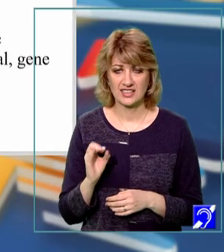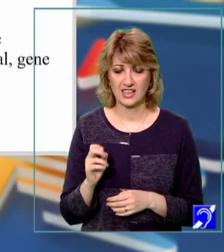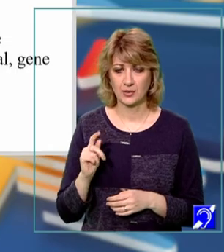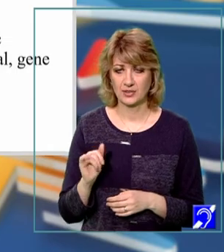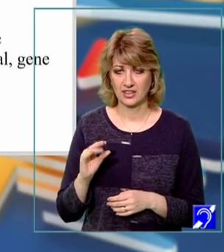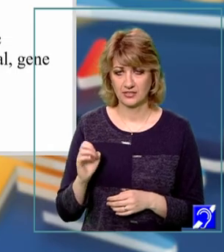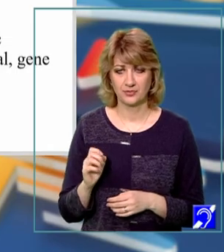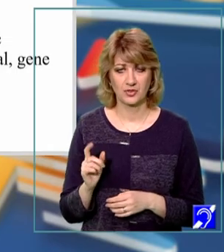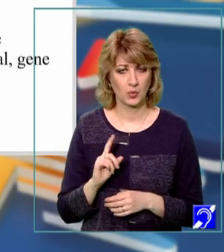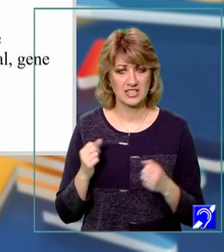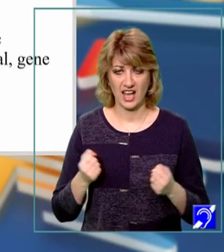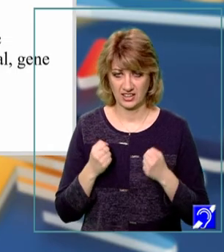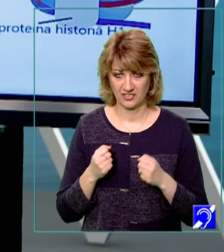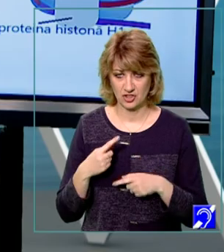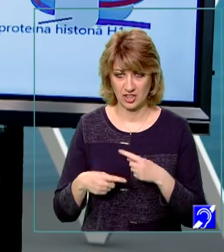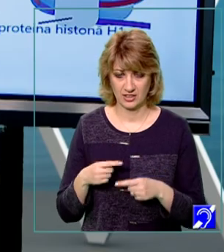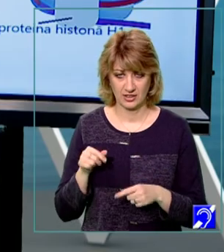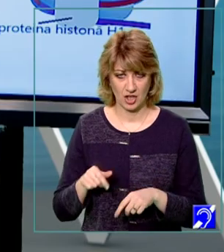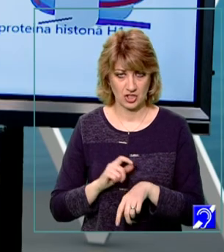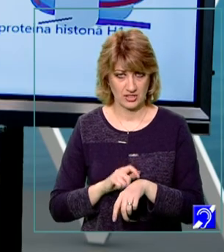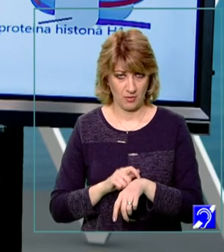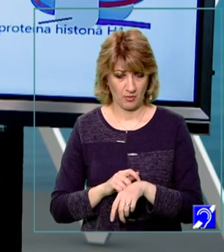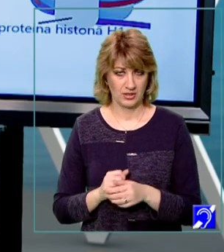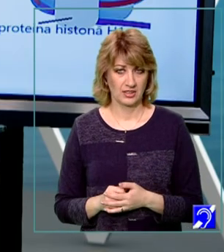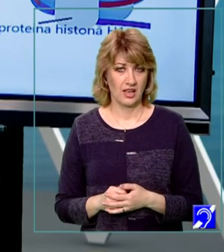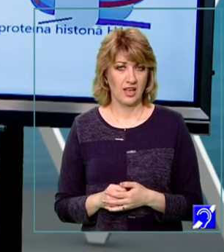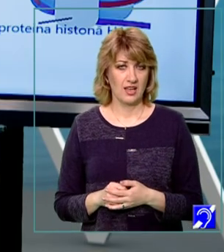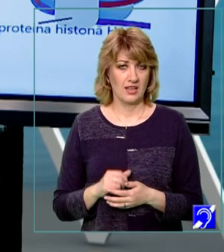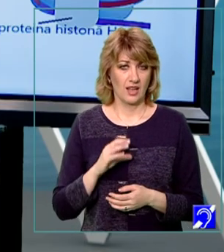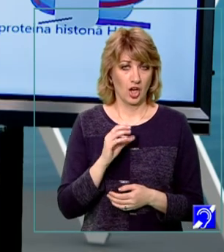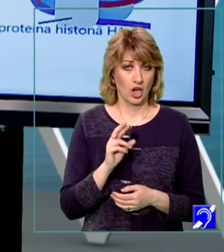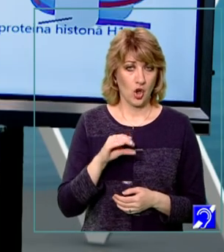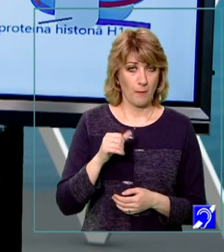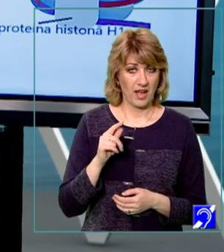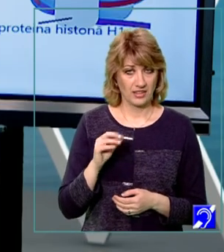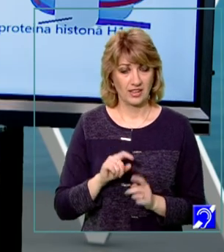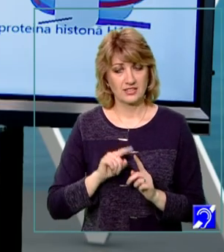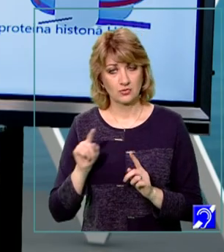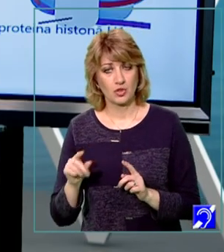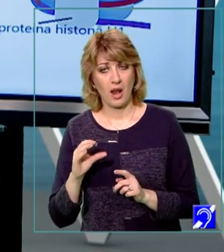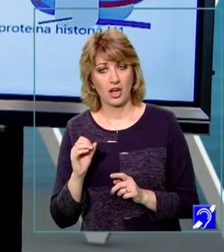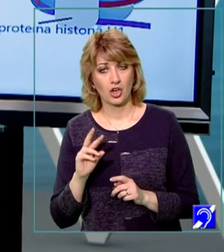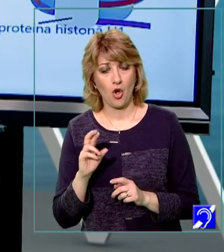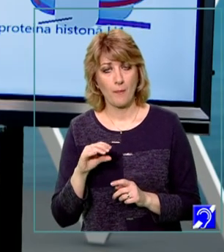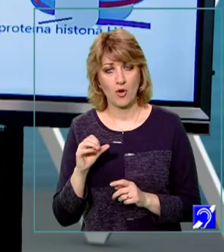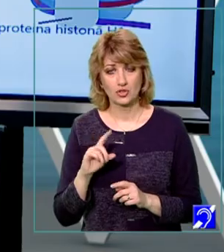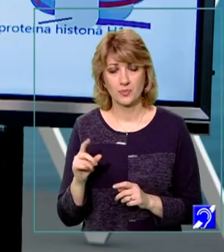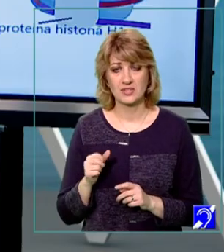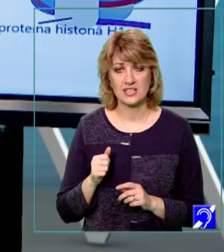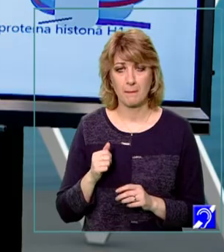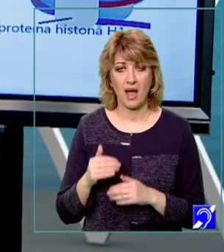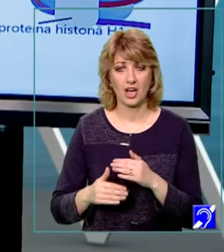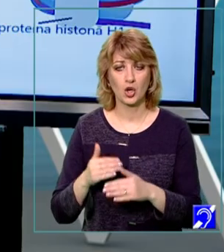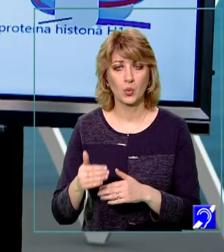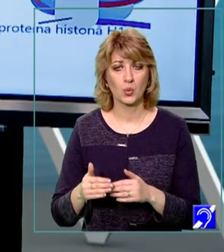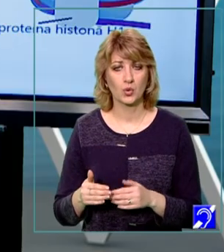inactivă genetic în acest moment. Pentru a trece de la cromatină la cromozomi, se parcurg mai multe